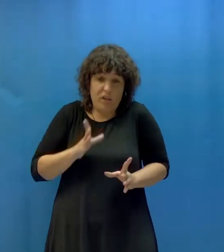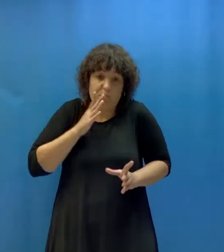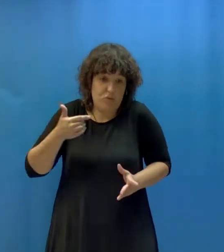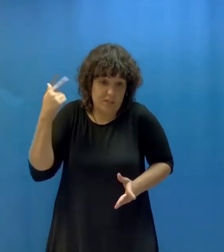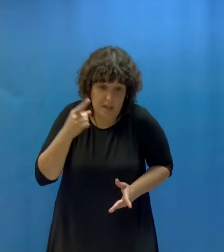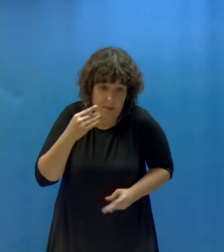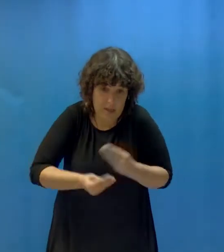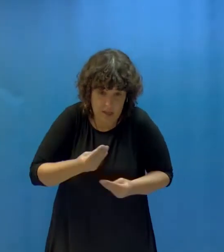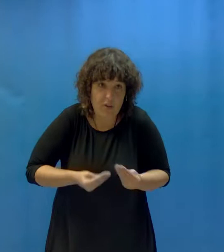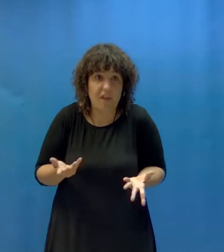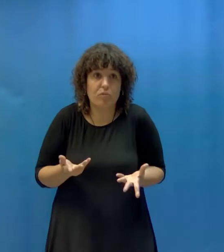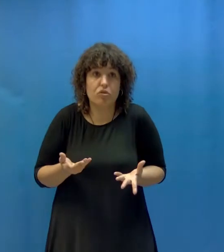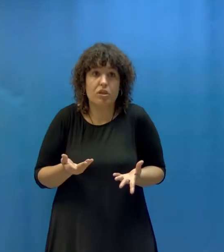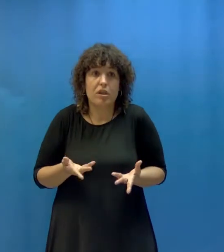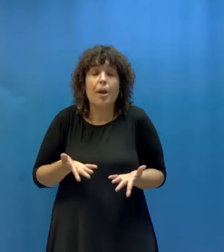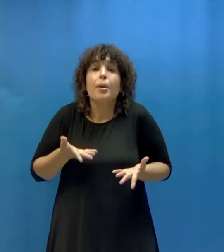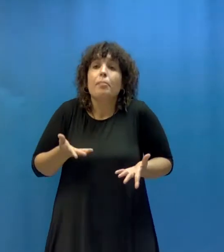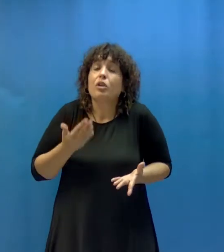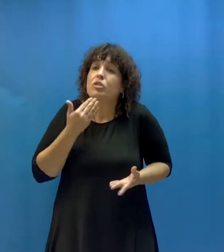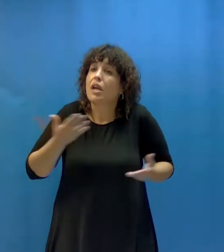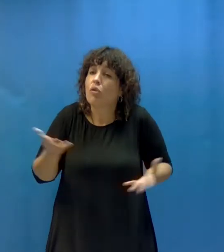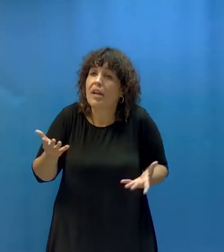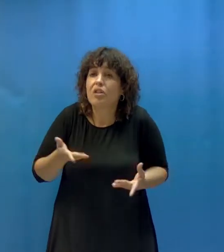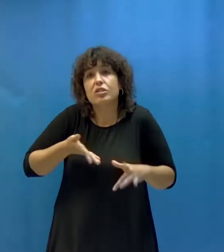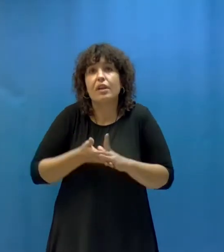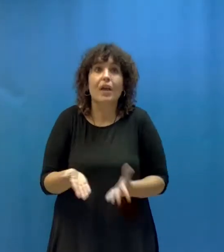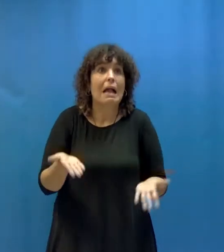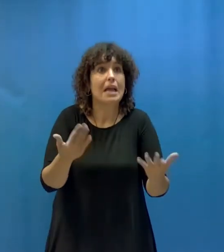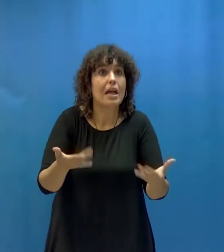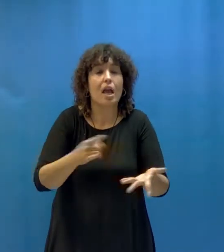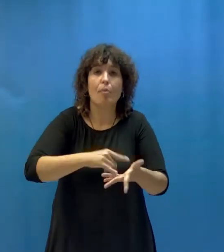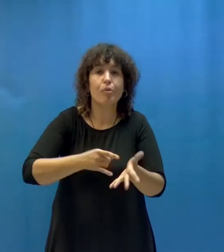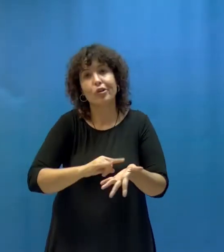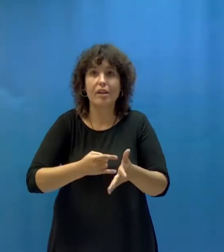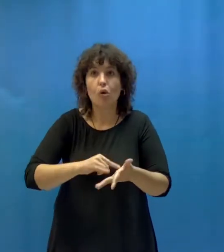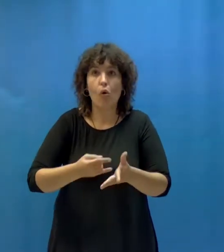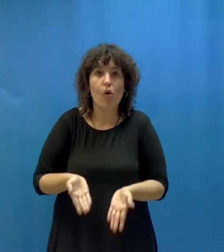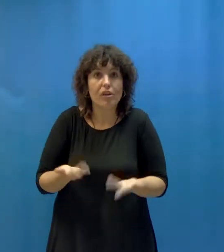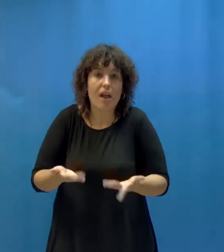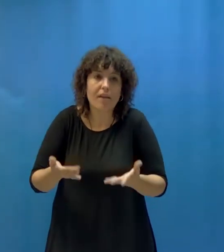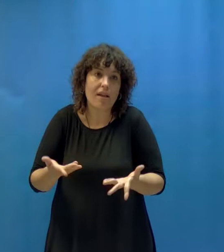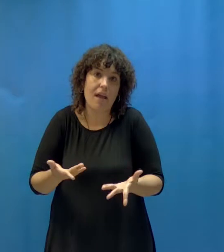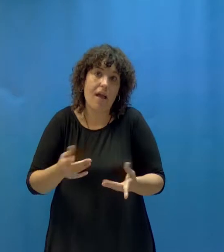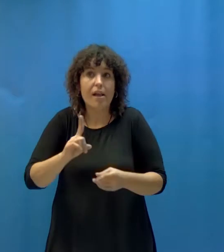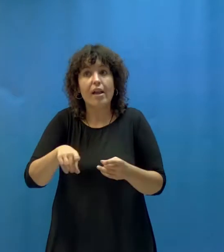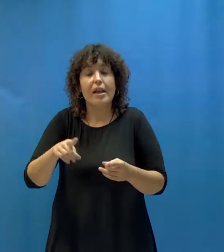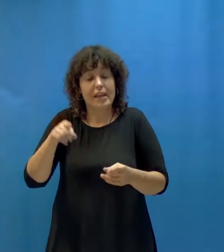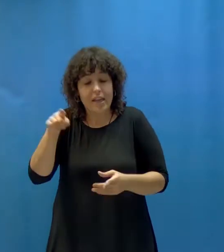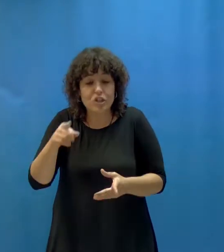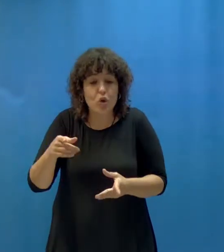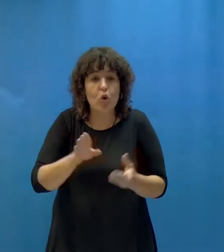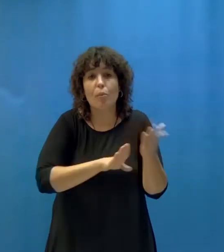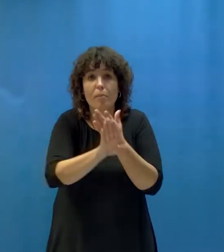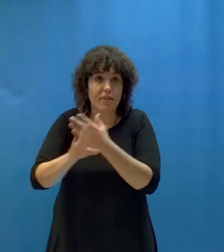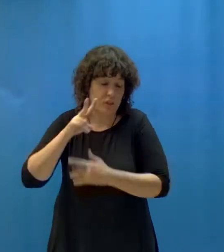moció d'urgència els permet avançar-se per a després poder dir gràcies a Ciudadanos es rehabilita el poliesportiu Castalia. La pregunta és si l'equip de govern